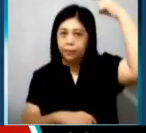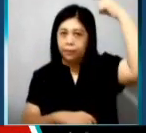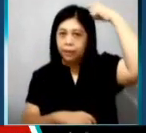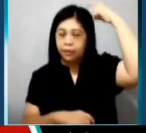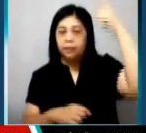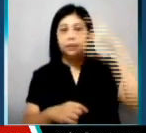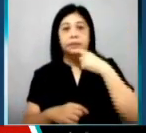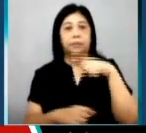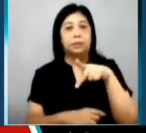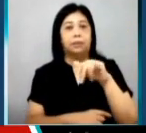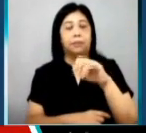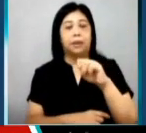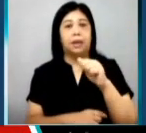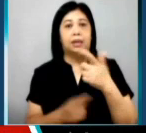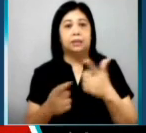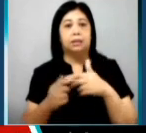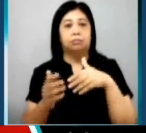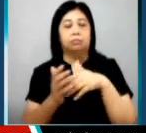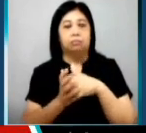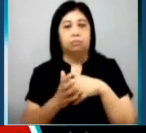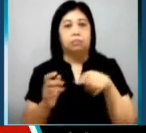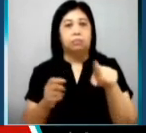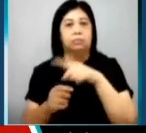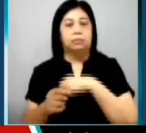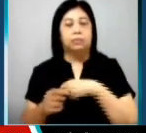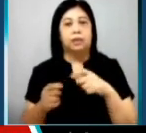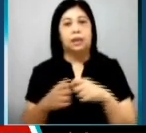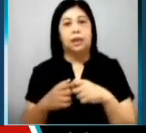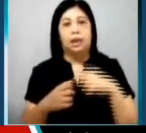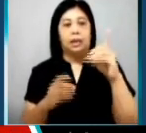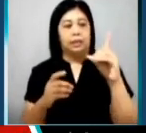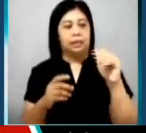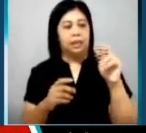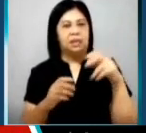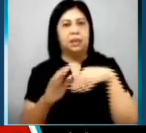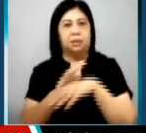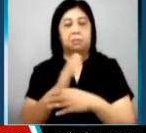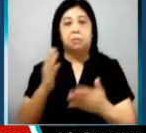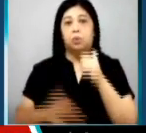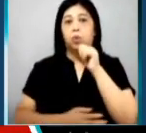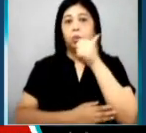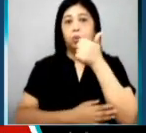humina na sa tropical depression ng bagyong Dante at posibleng bukas lumabas ng PAR.